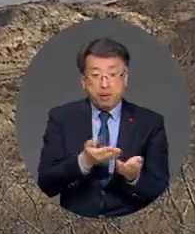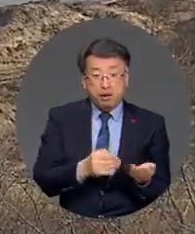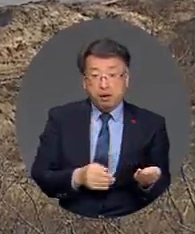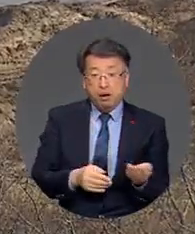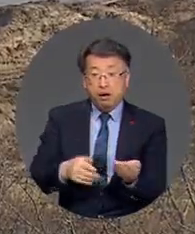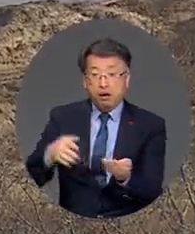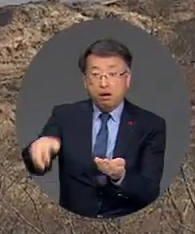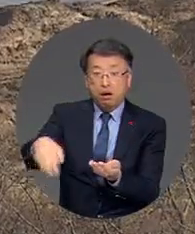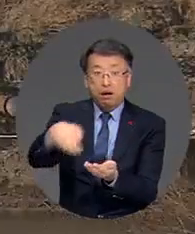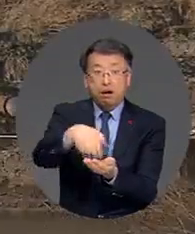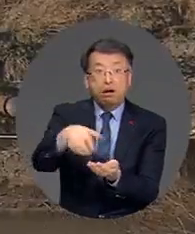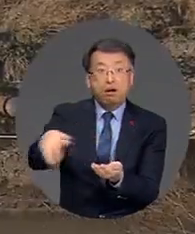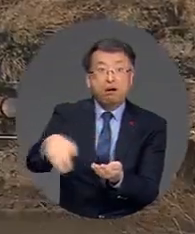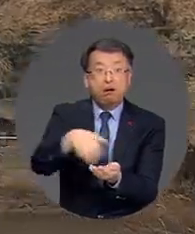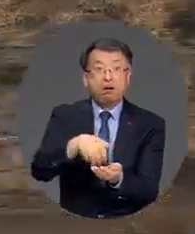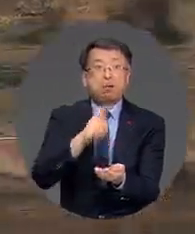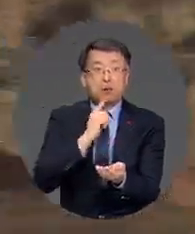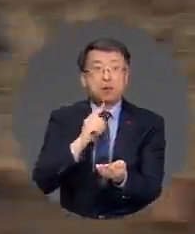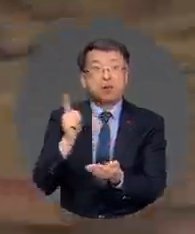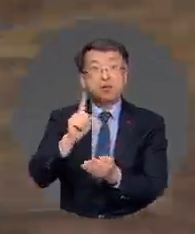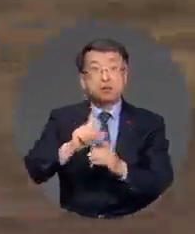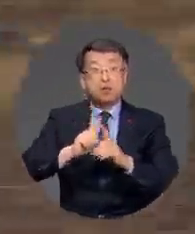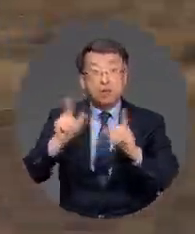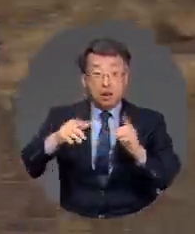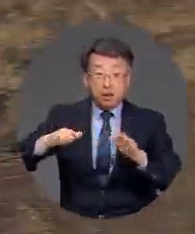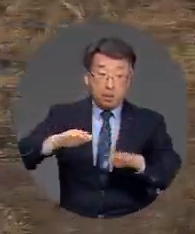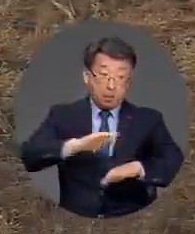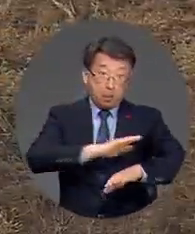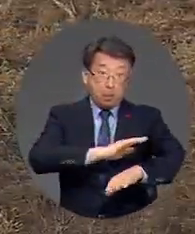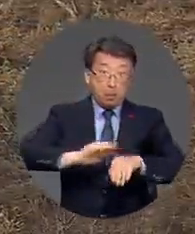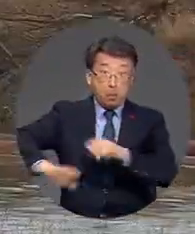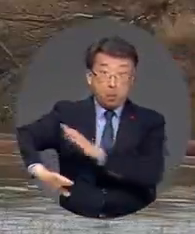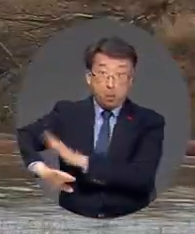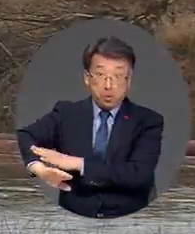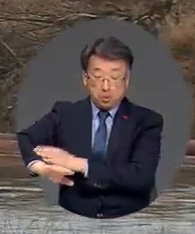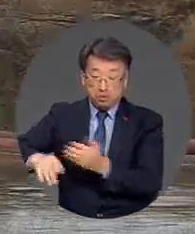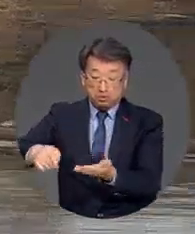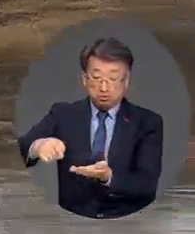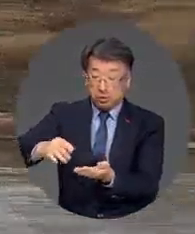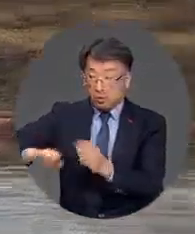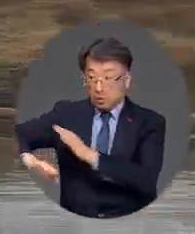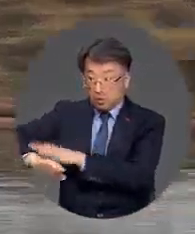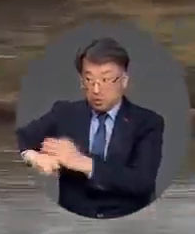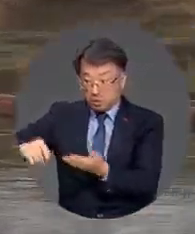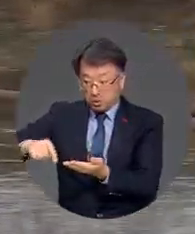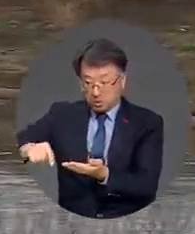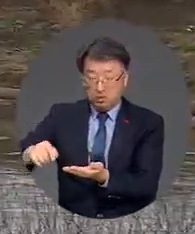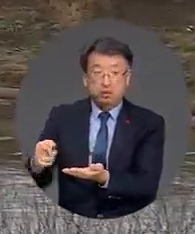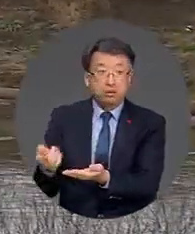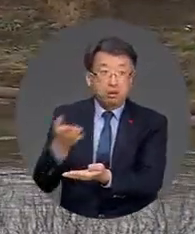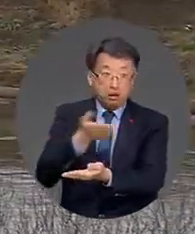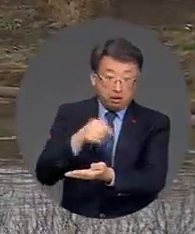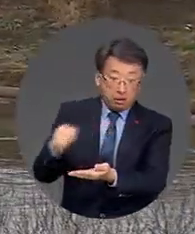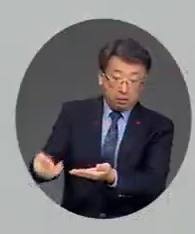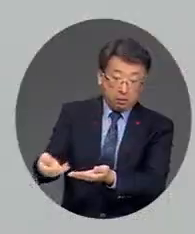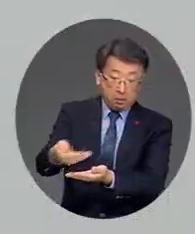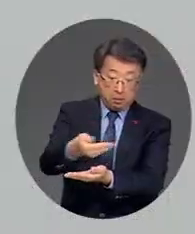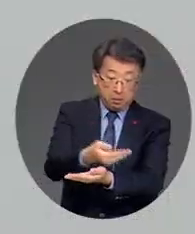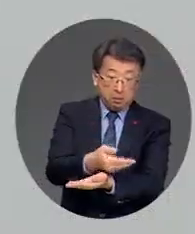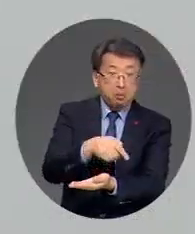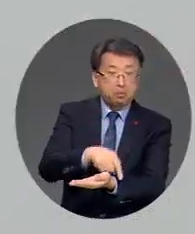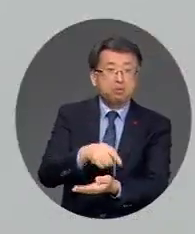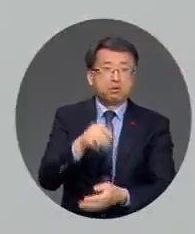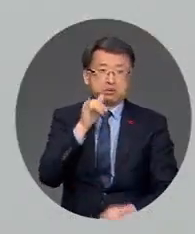직접 움직입니다. 어떤 날은 모래섬 오른쪽에, 다른 날은 반대쪽에서 작업했습니다. 멸종위기